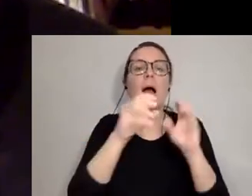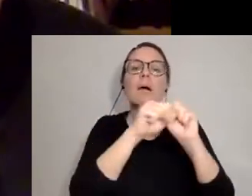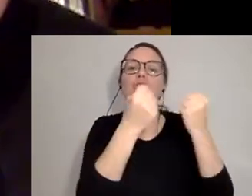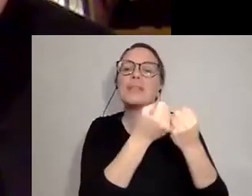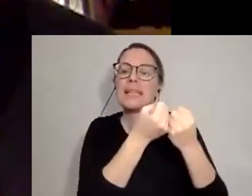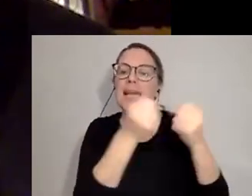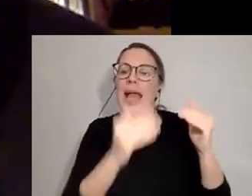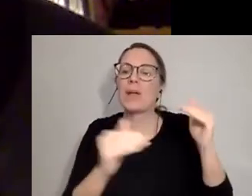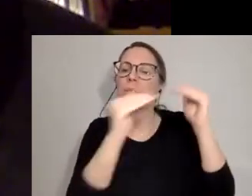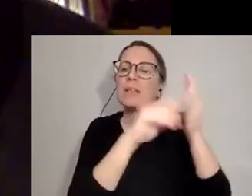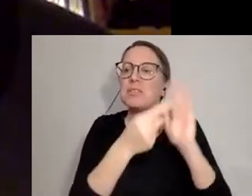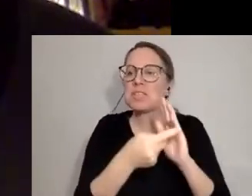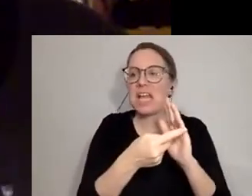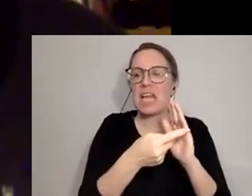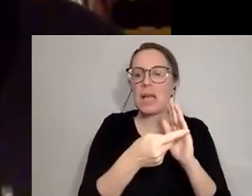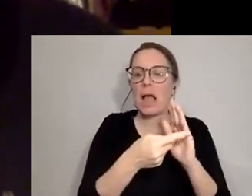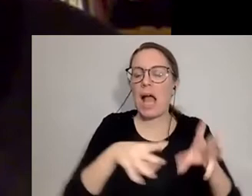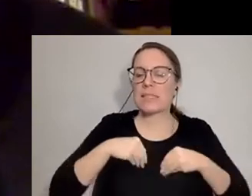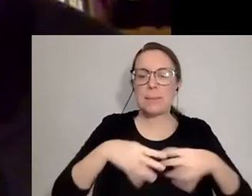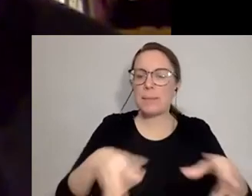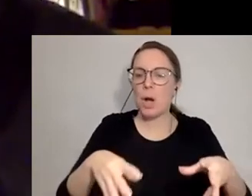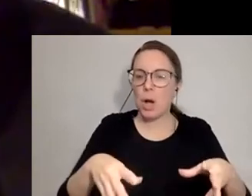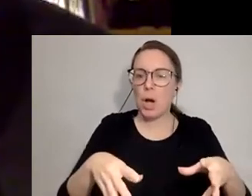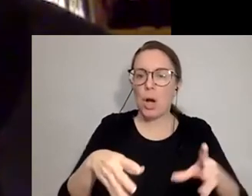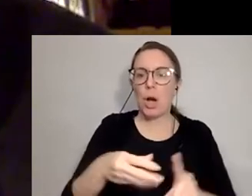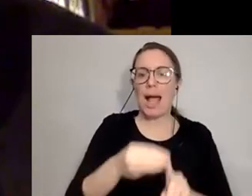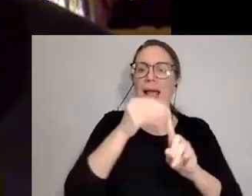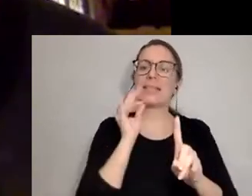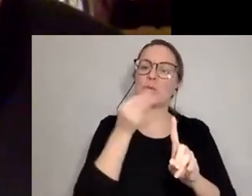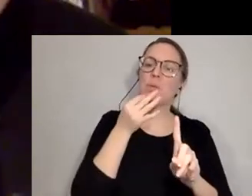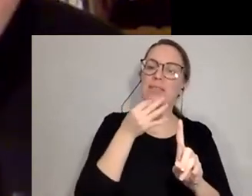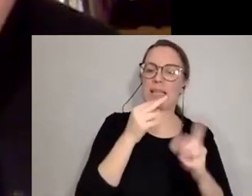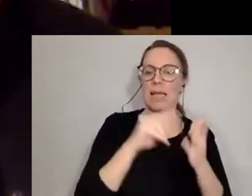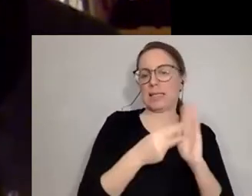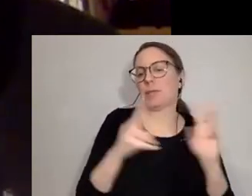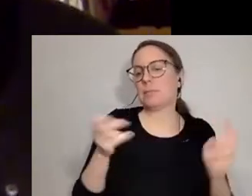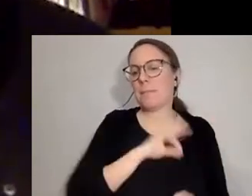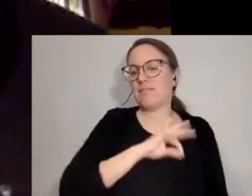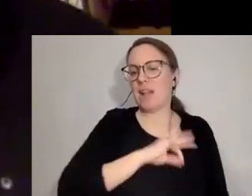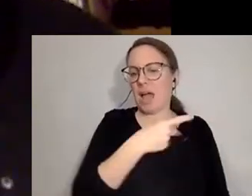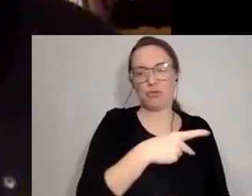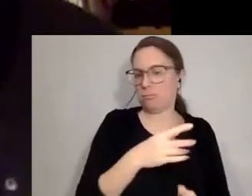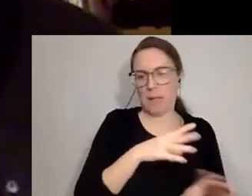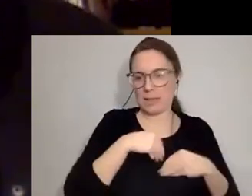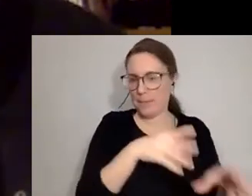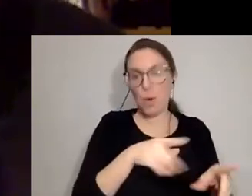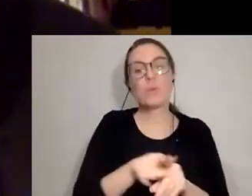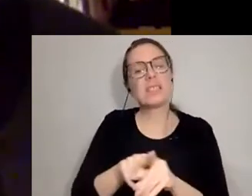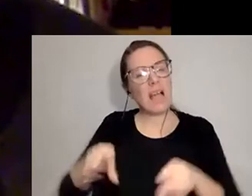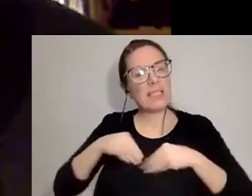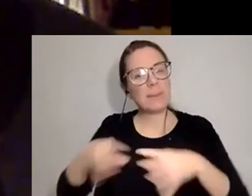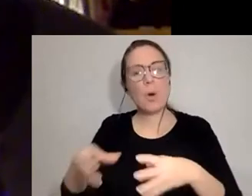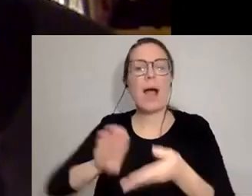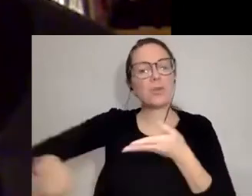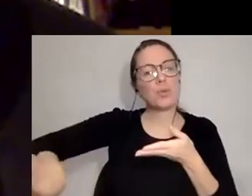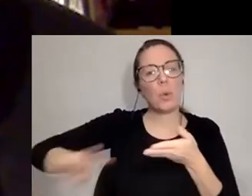c'est une société qui refuse à la fois les exclusivités, dit autrement, les privilèges, et qui refuse aussi les exclusions, c'est-à-dire